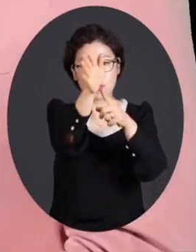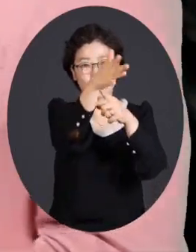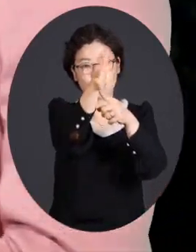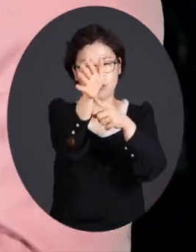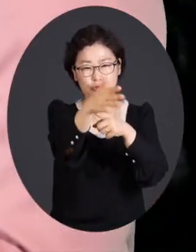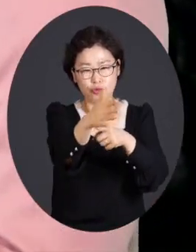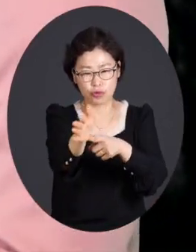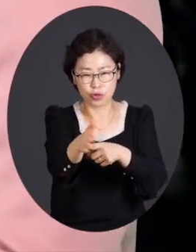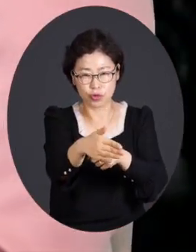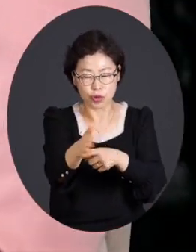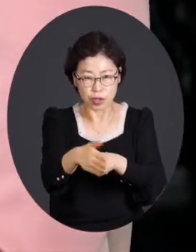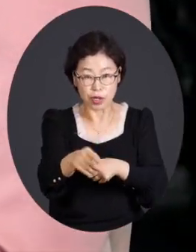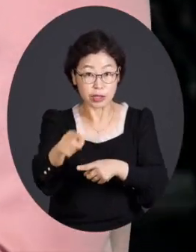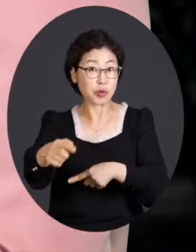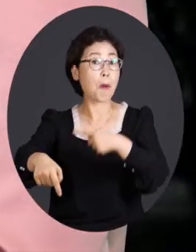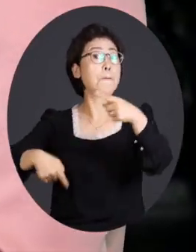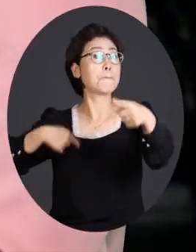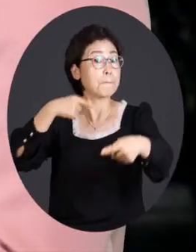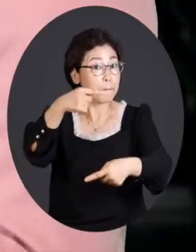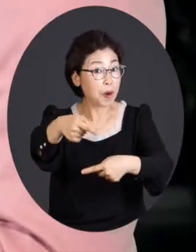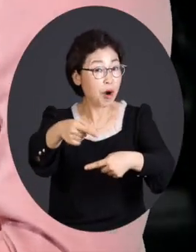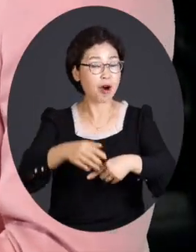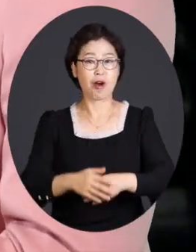건 보이시나요?